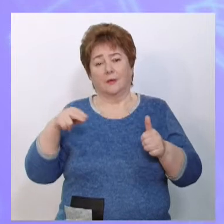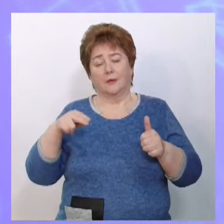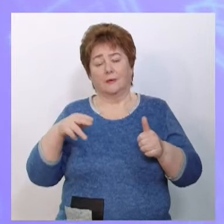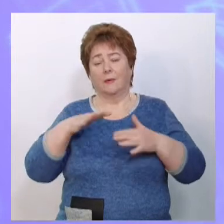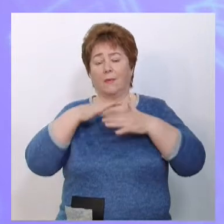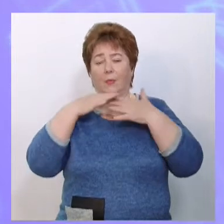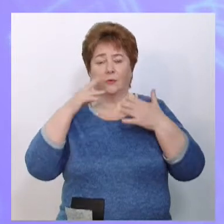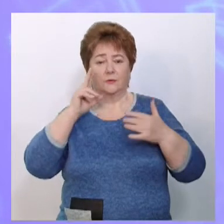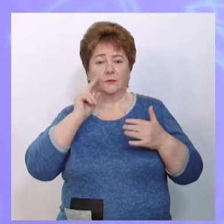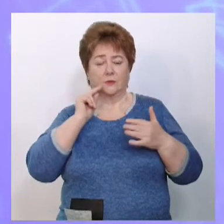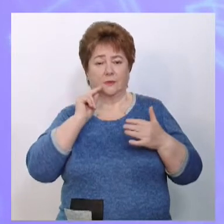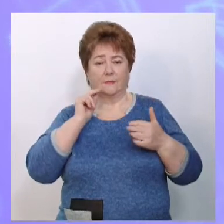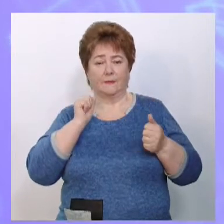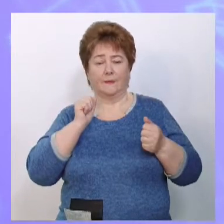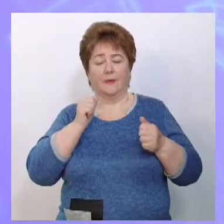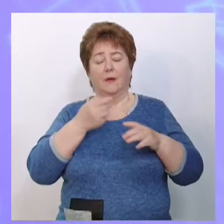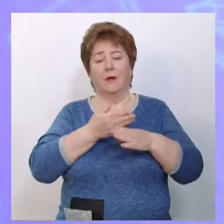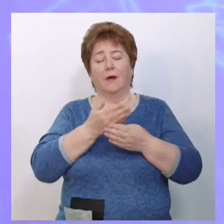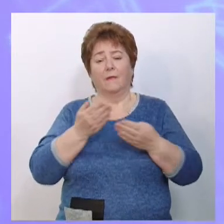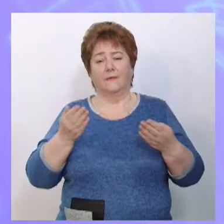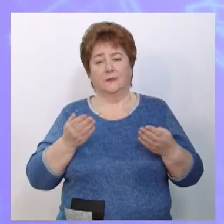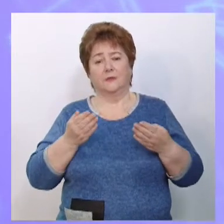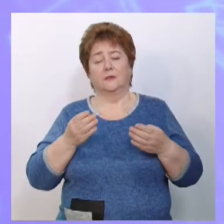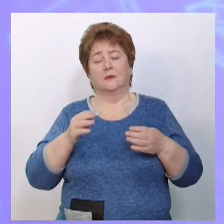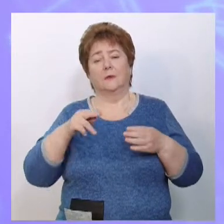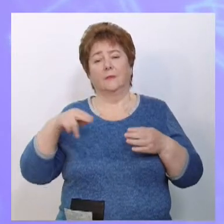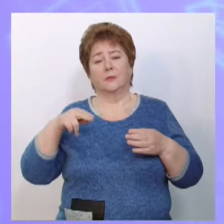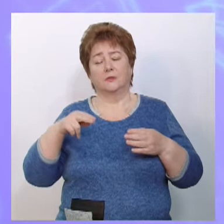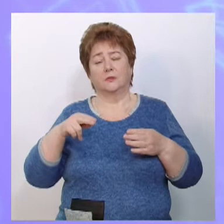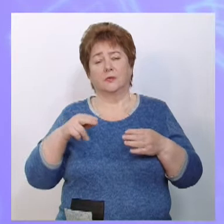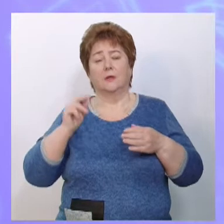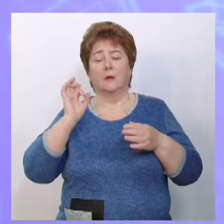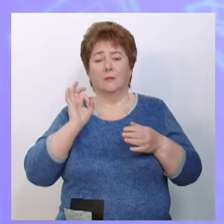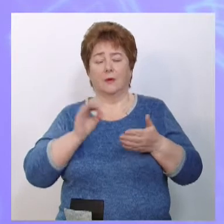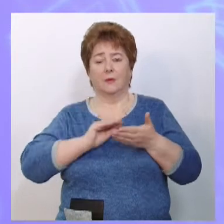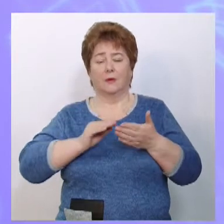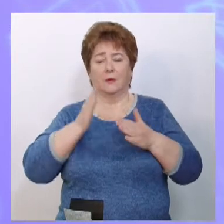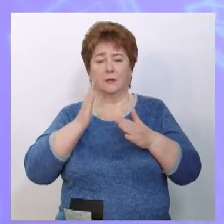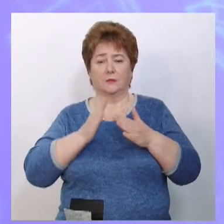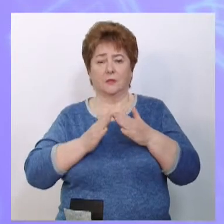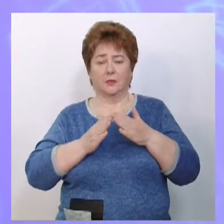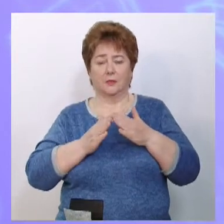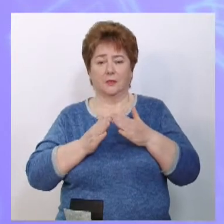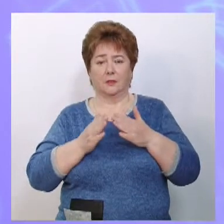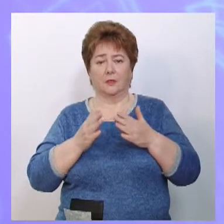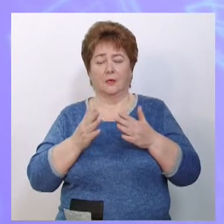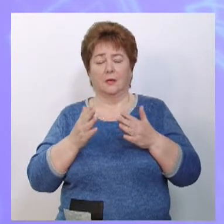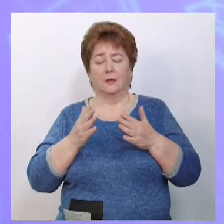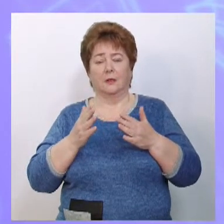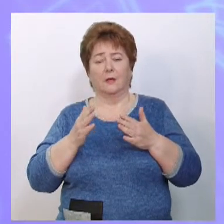прилагательные множественного числа в этих падежах и правильно писать окончания